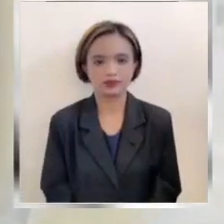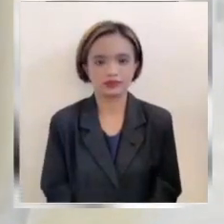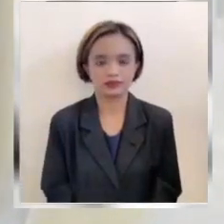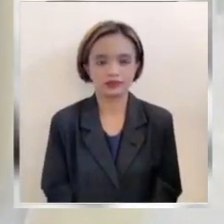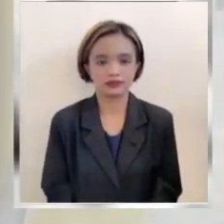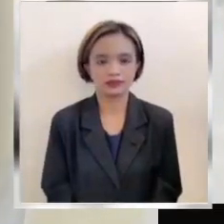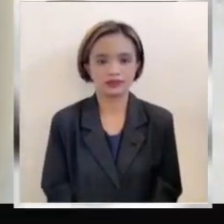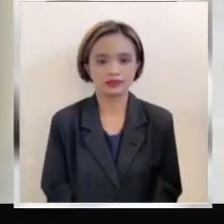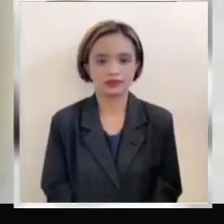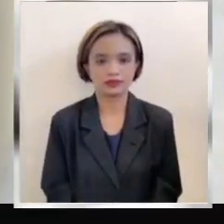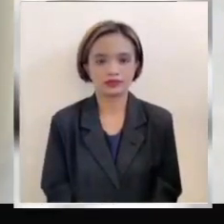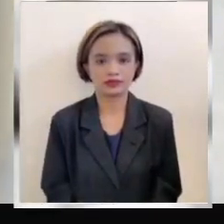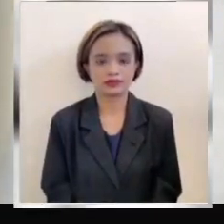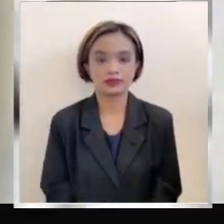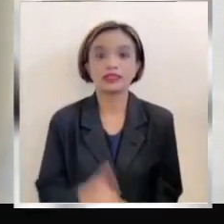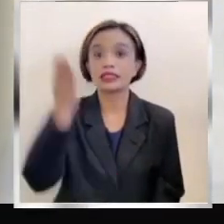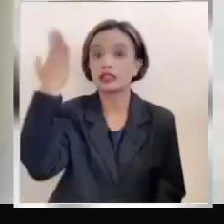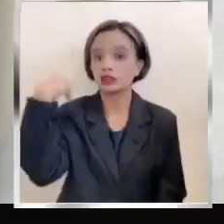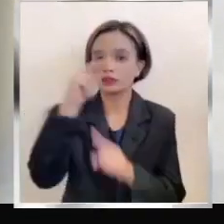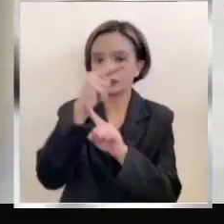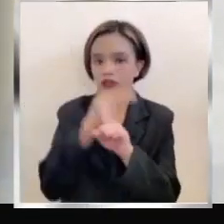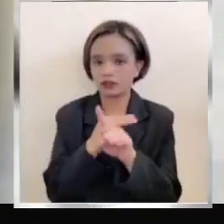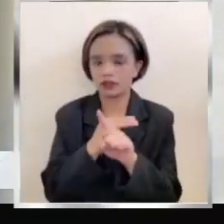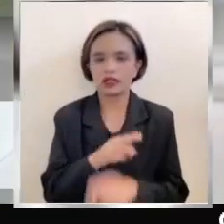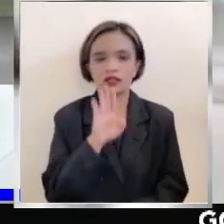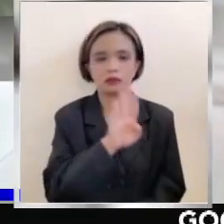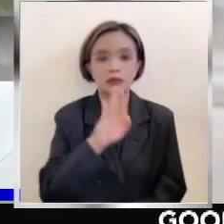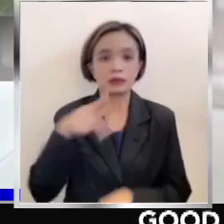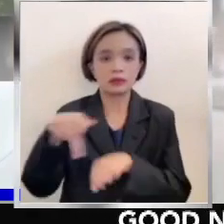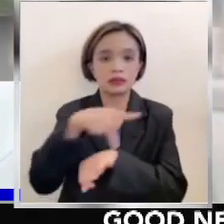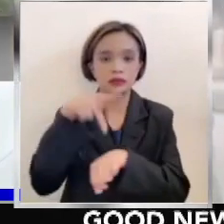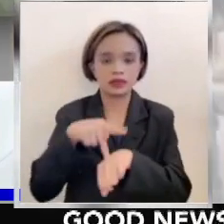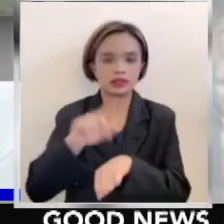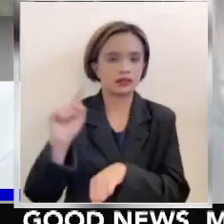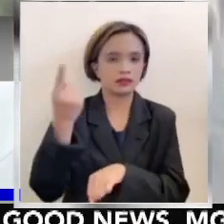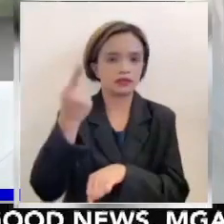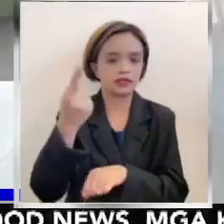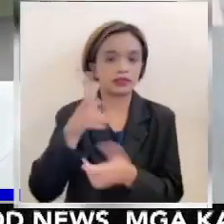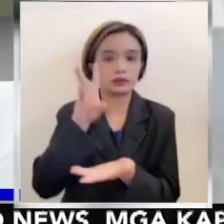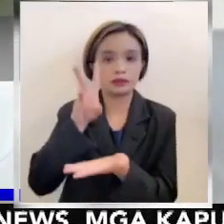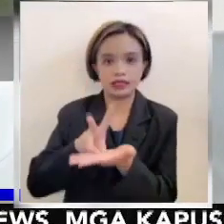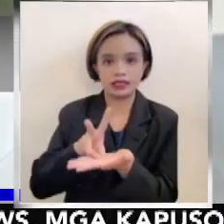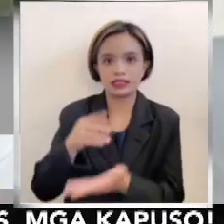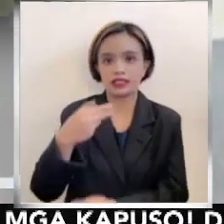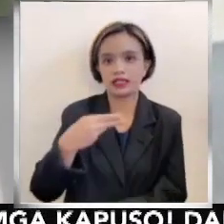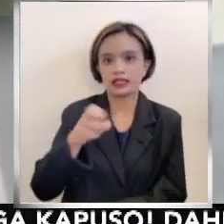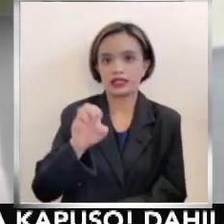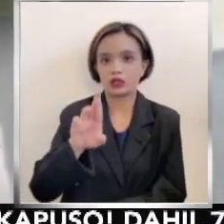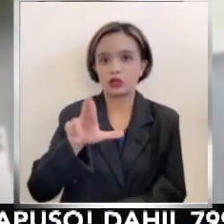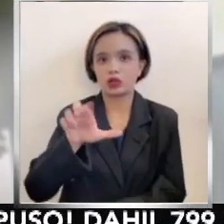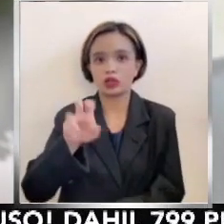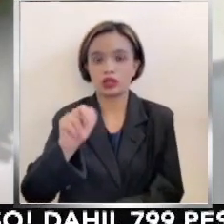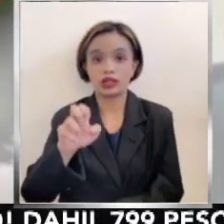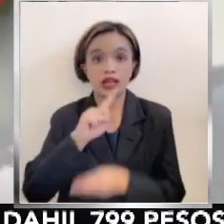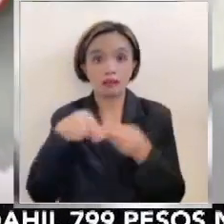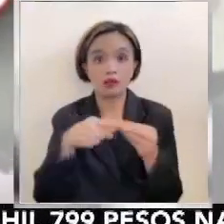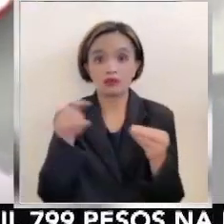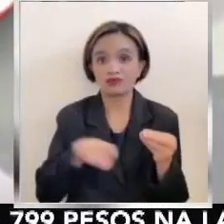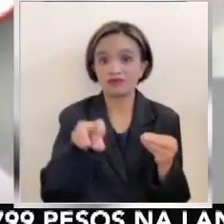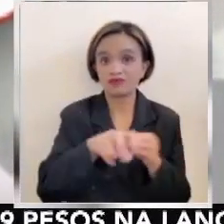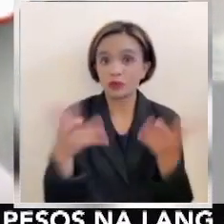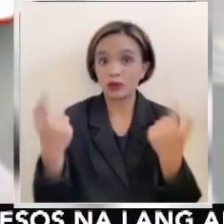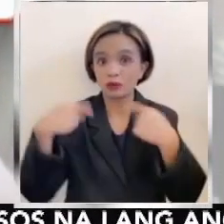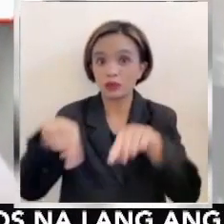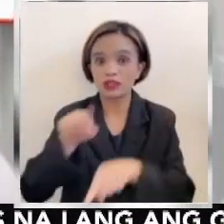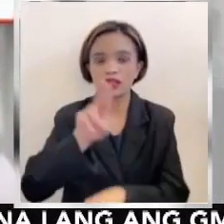Last November, nang ishare ni Binibining Pilipinas first runner-up Herlene Budol ang kanyang trip papuntang Uganda para sana sa